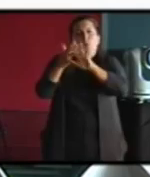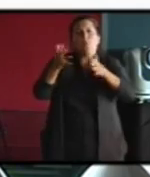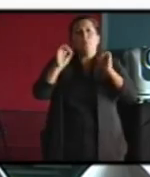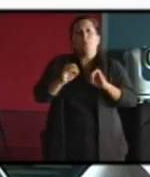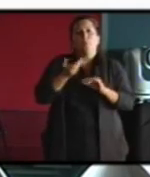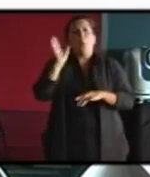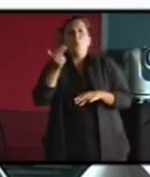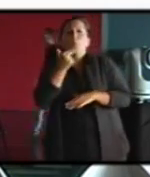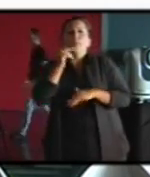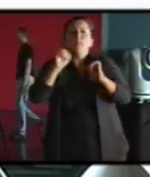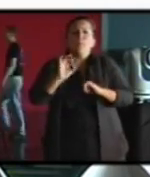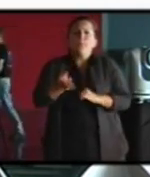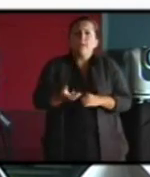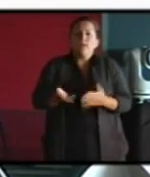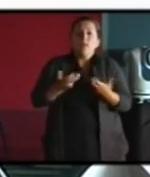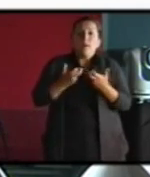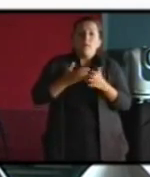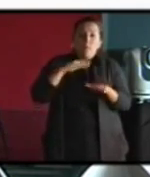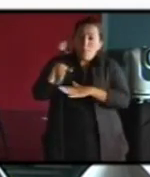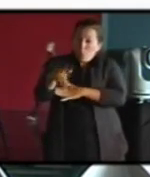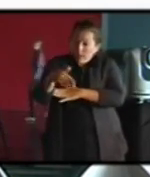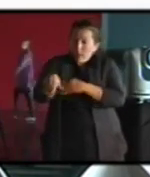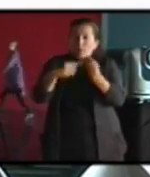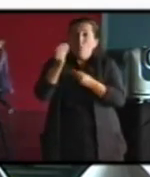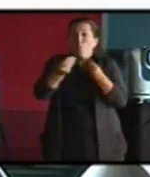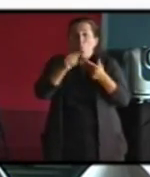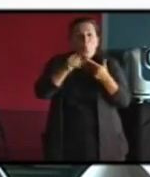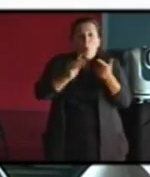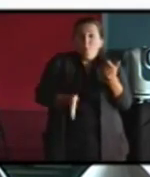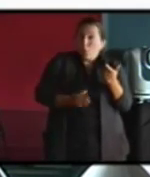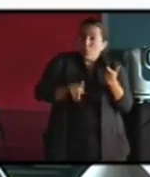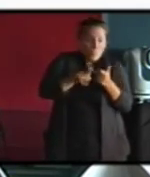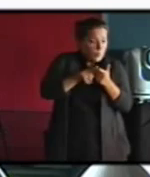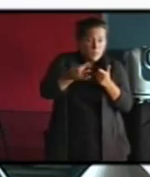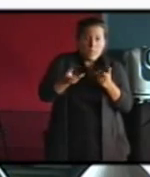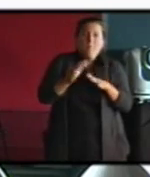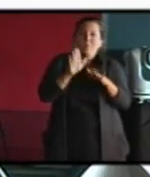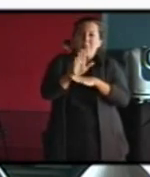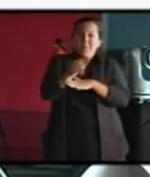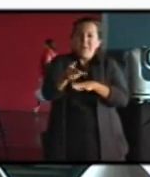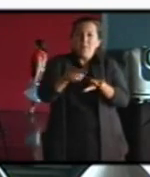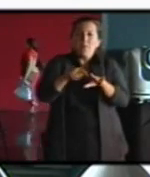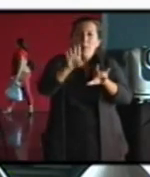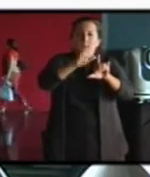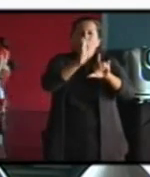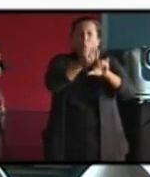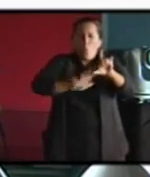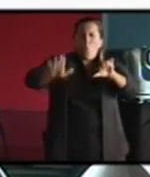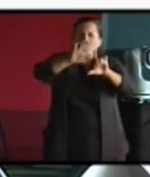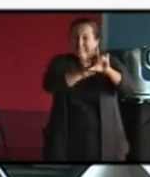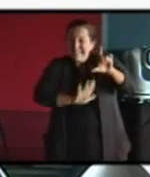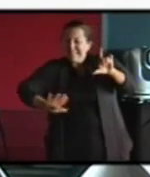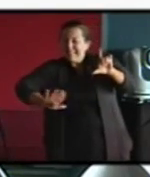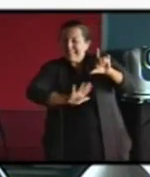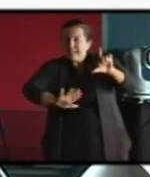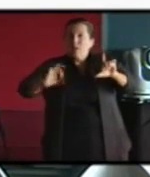servir à autre chose. Donc aujourd'hui, que ce soit à Montpellier ou aussi à Bordeaux, je vais le montrer, mais plutôt en limite de la ville de Bordeaux, on